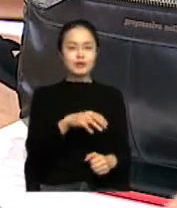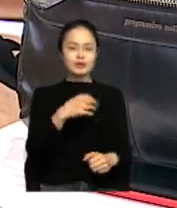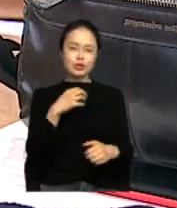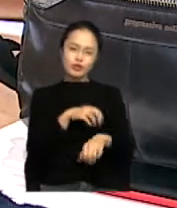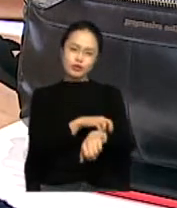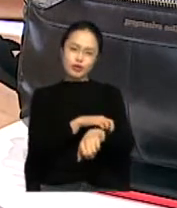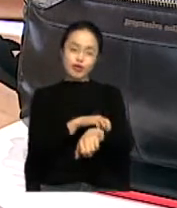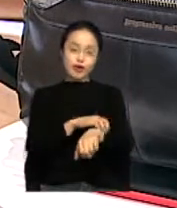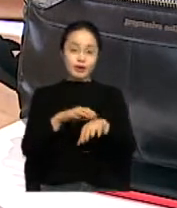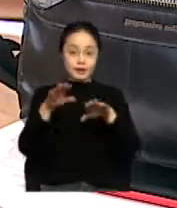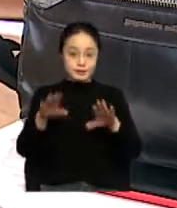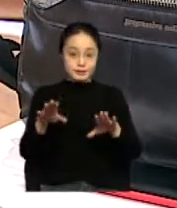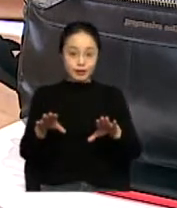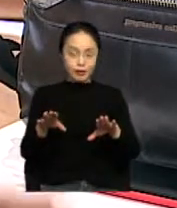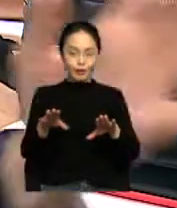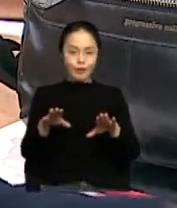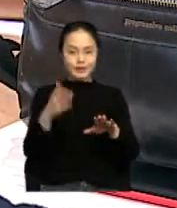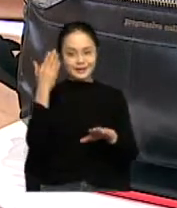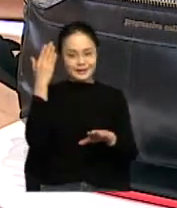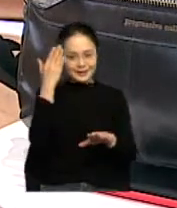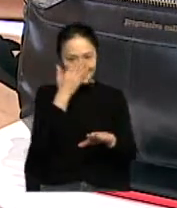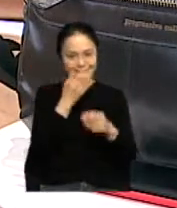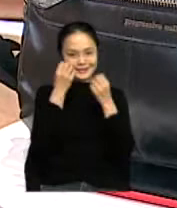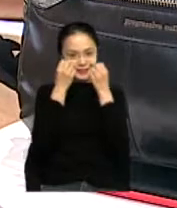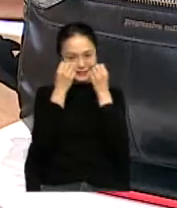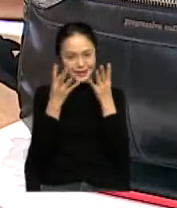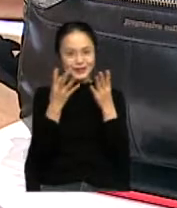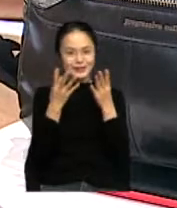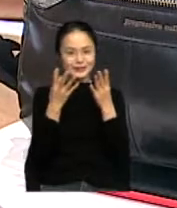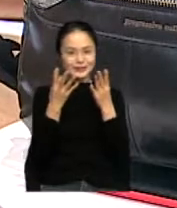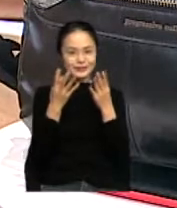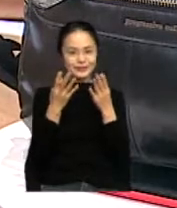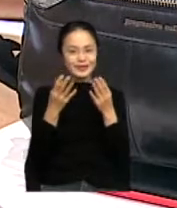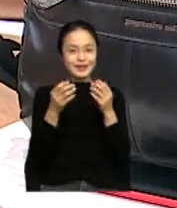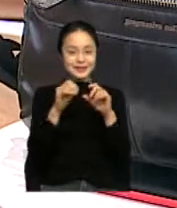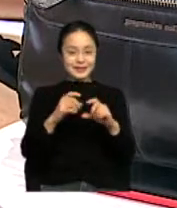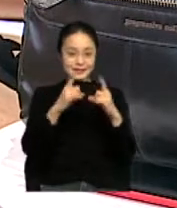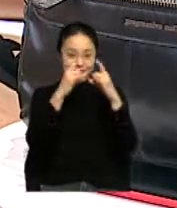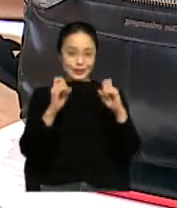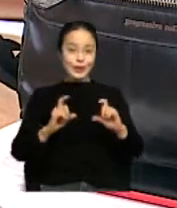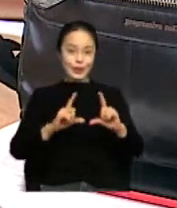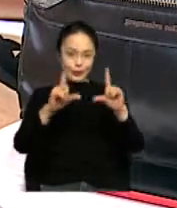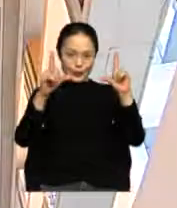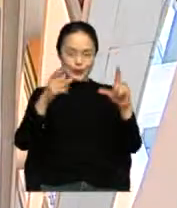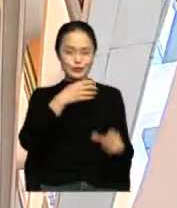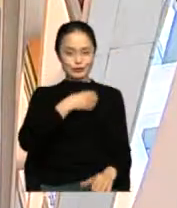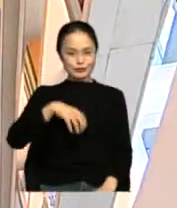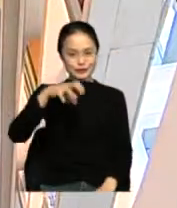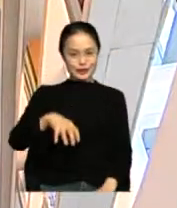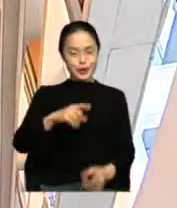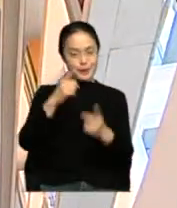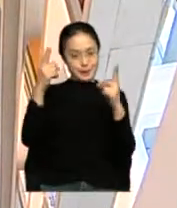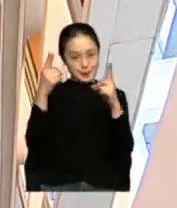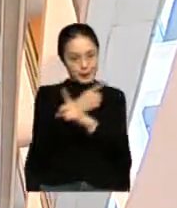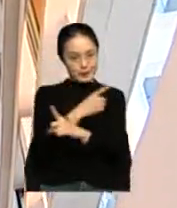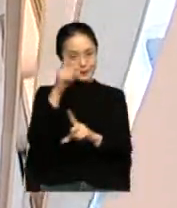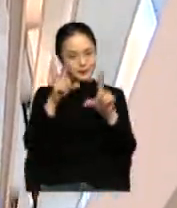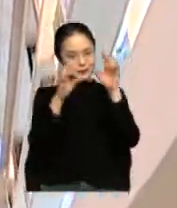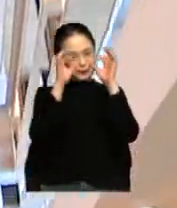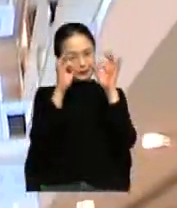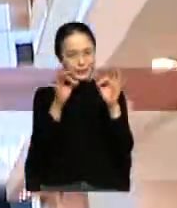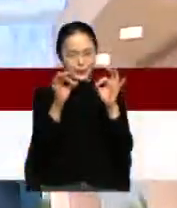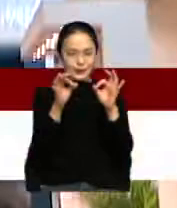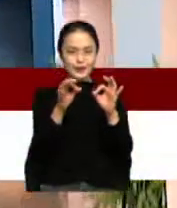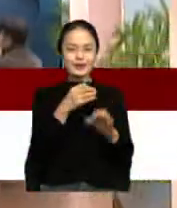내가 광진구에 사는 동생을 또 불러내고 여기 지금 자랑하고 있는 중이었어요. 책마루는 딱딱하고